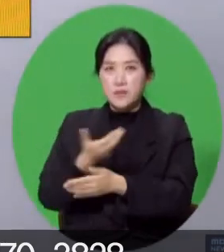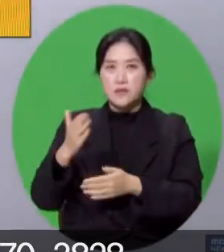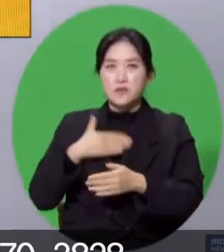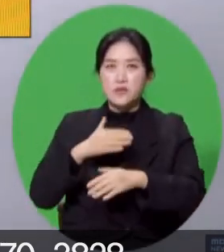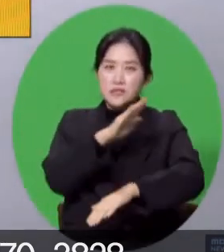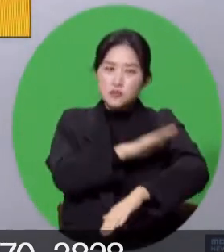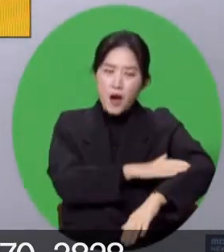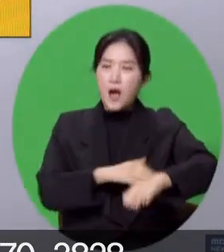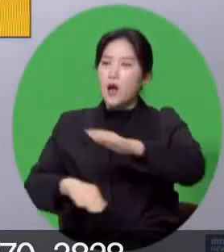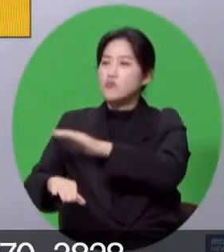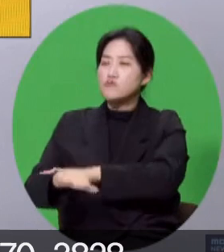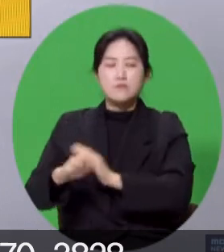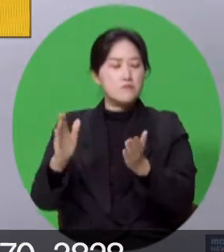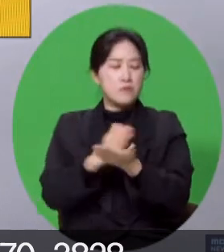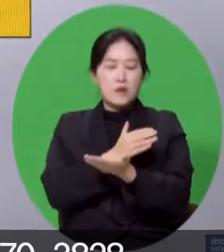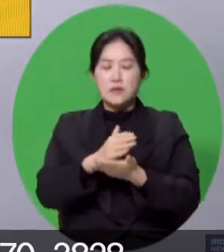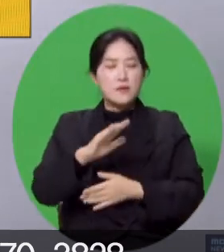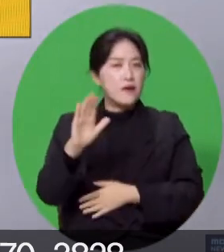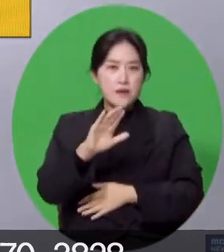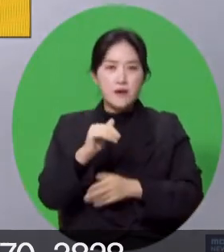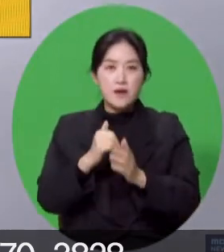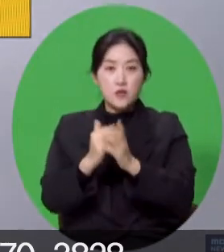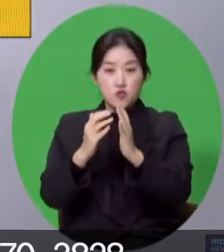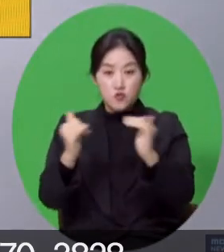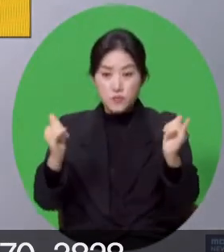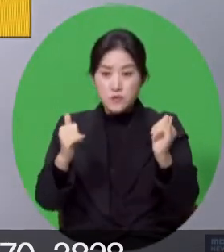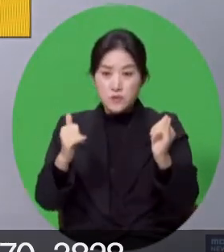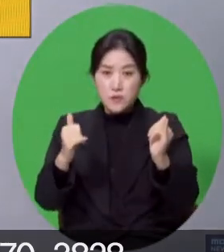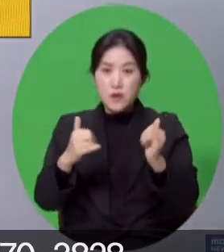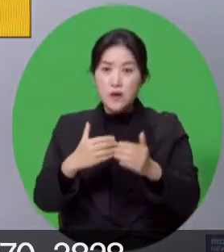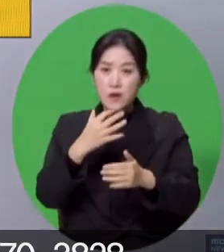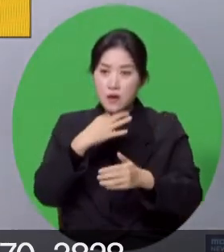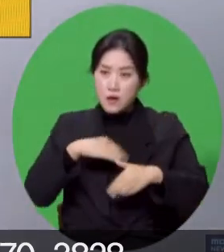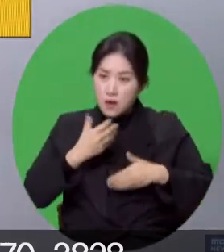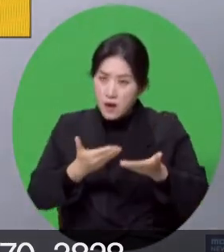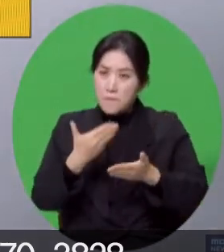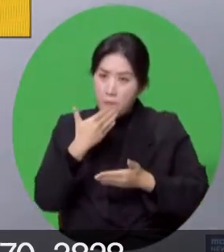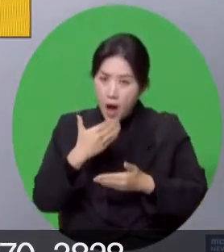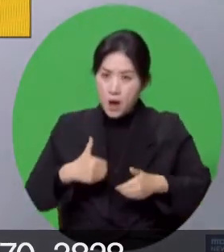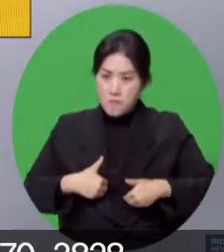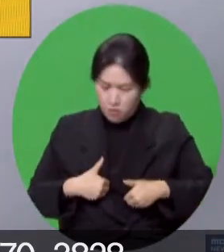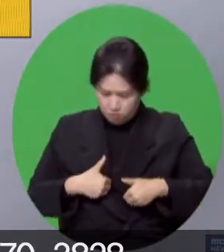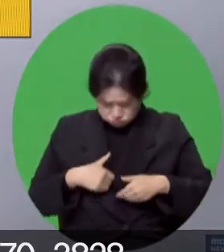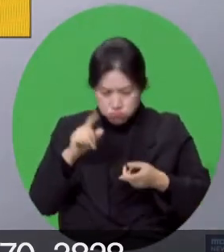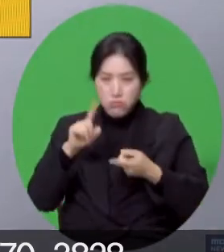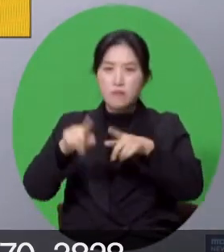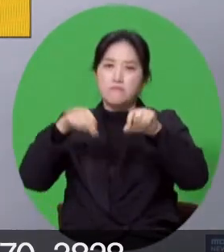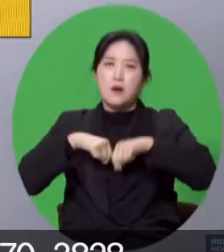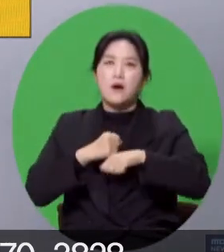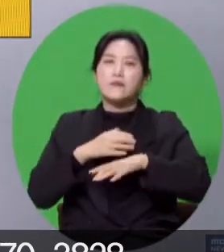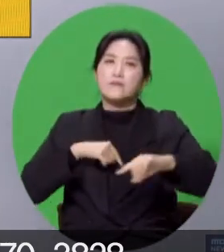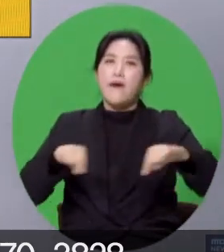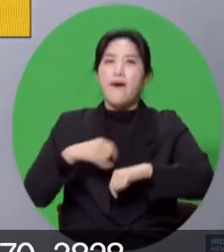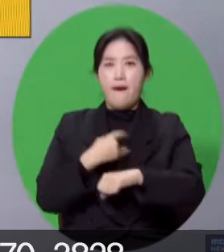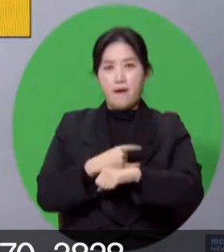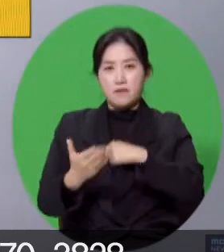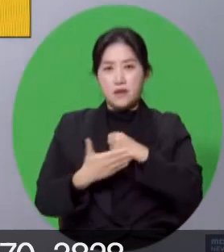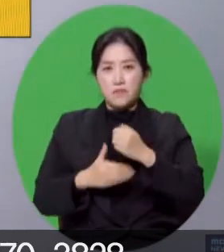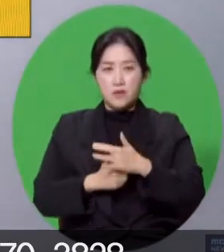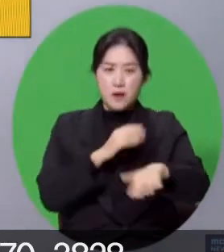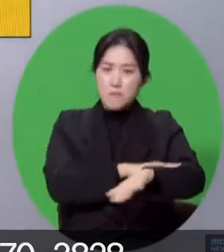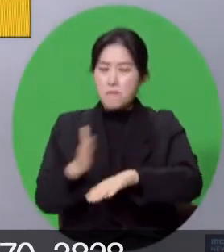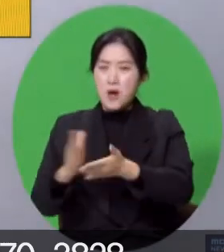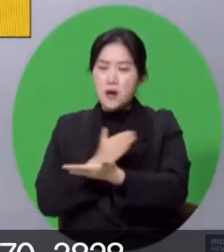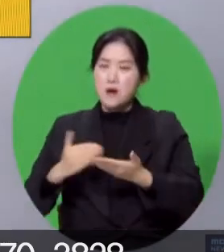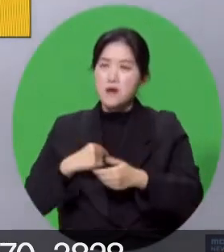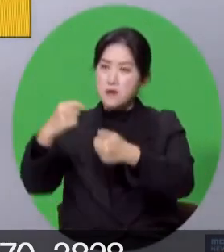정책 우파 정책 잘 가리지 않고 국민에게 필요한 현실적으로 유용한 정책이면 한다라는 입장입니다. 저보고 반드시 한쪽